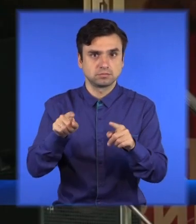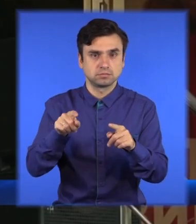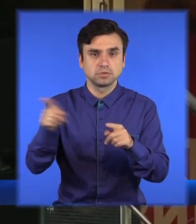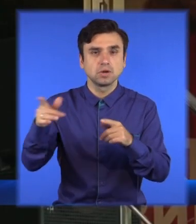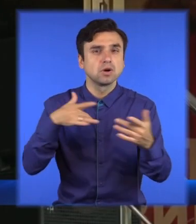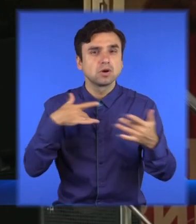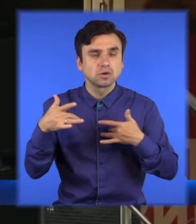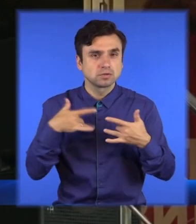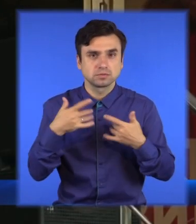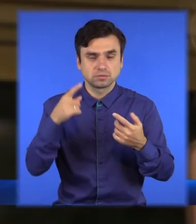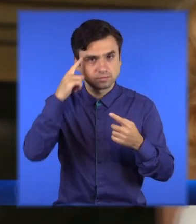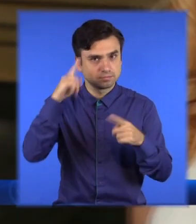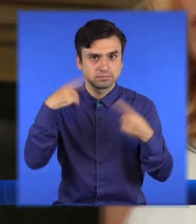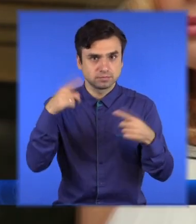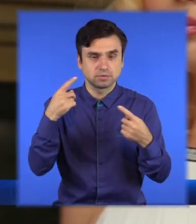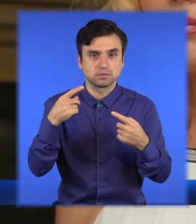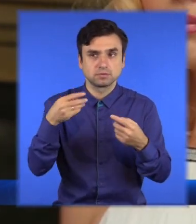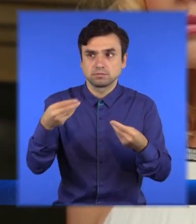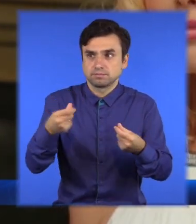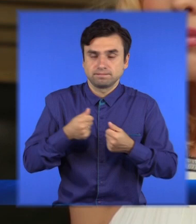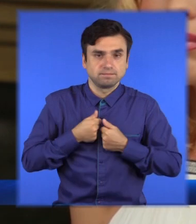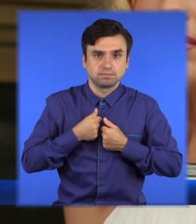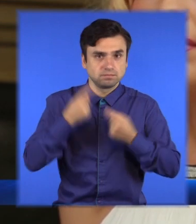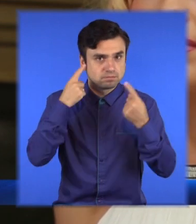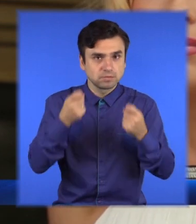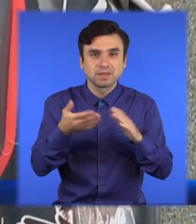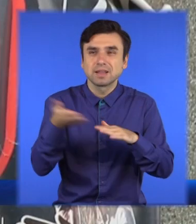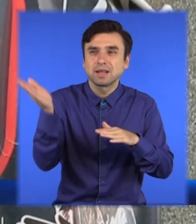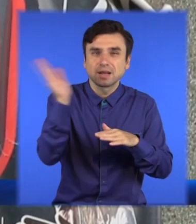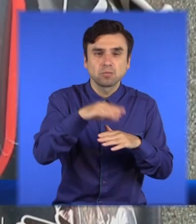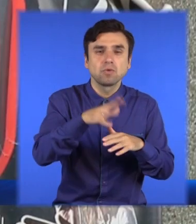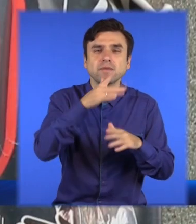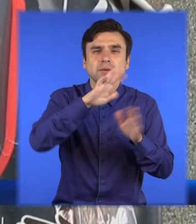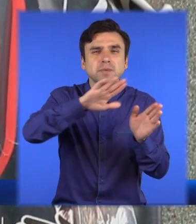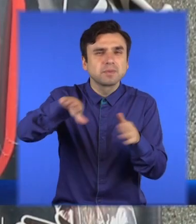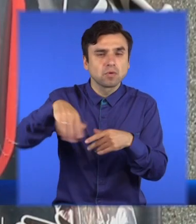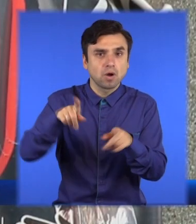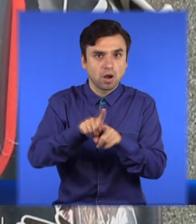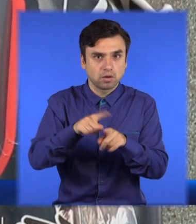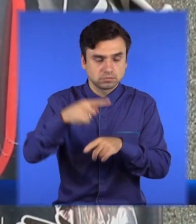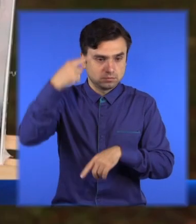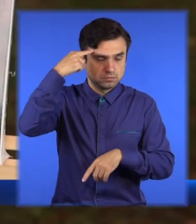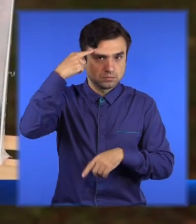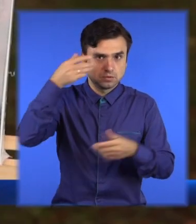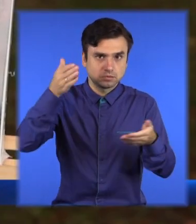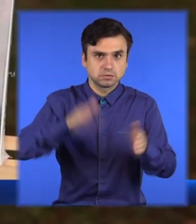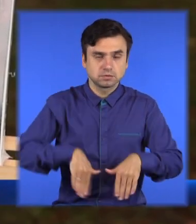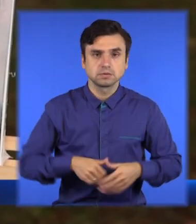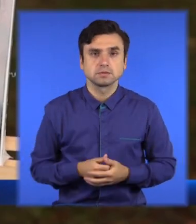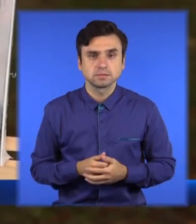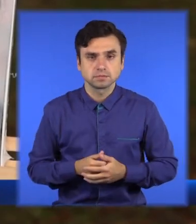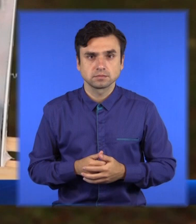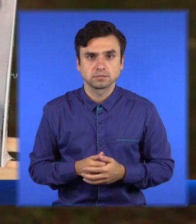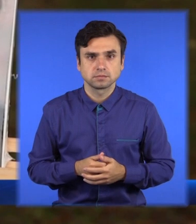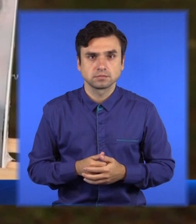Черговий, ювілейний п'ятий за ліком фестиваль організатори обіцяють провести за рік, 17 серпня. Місце все теж. Олександр